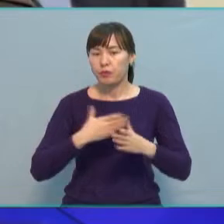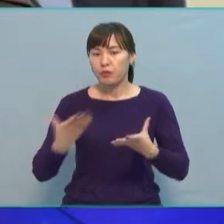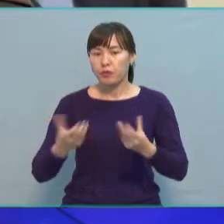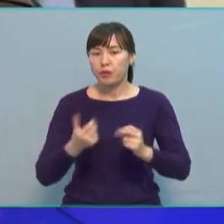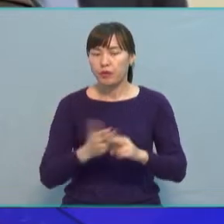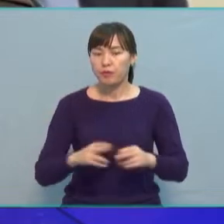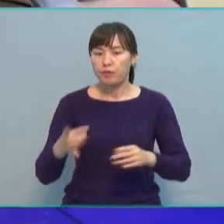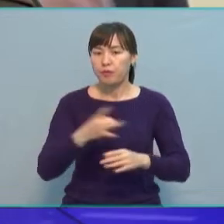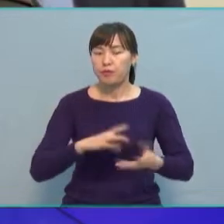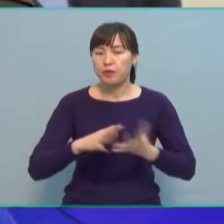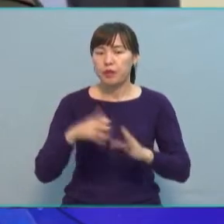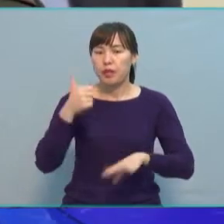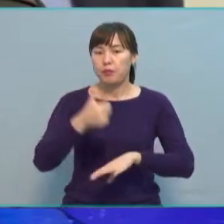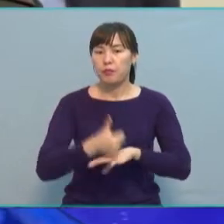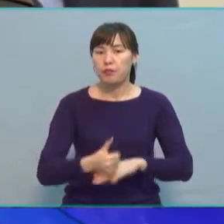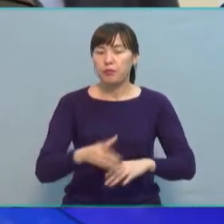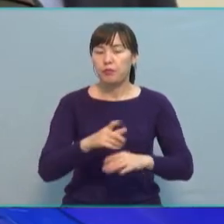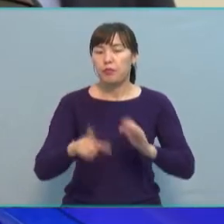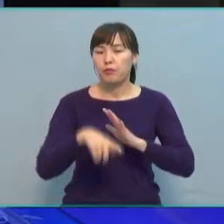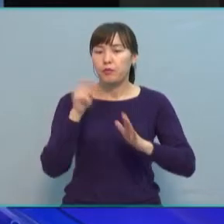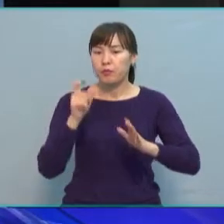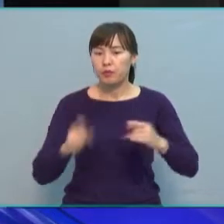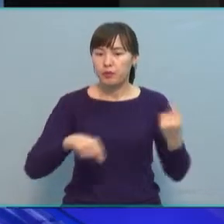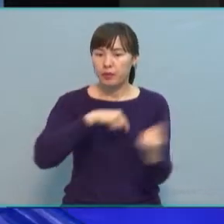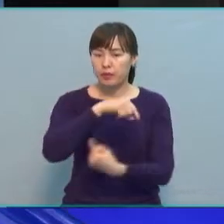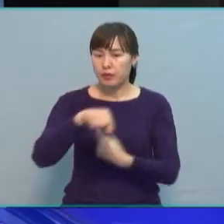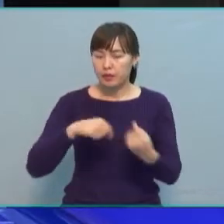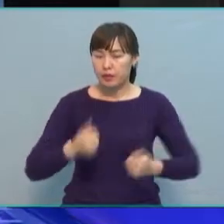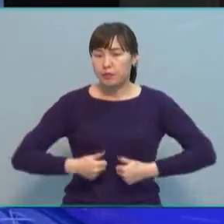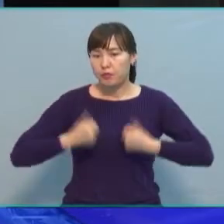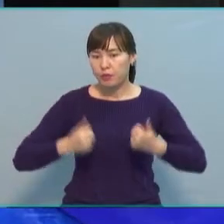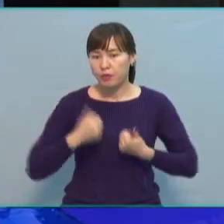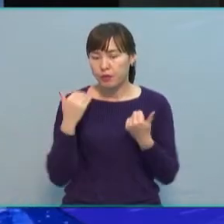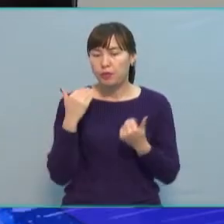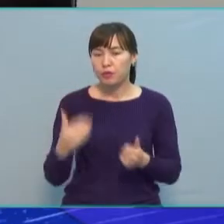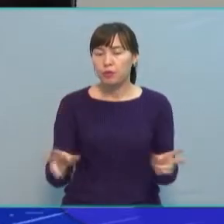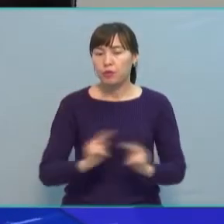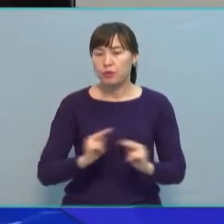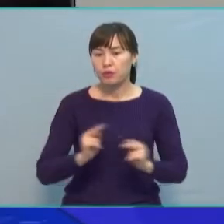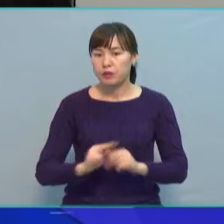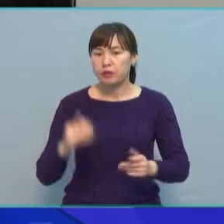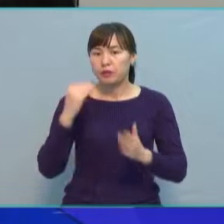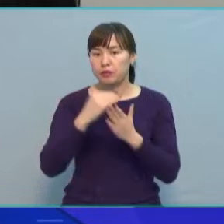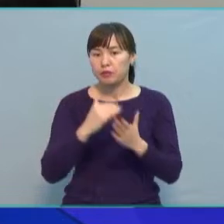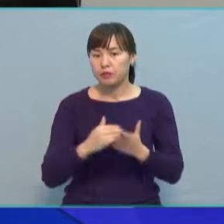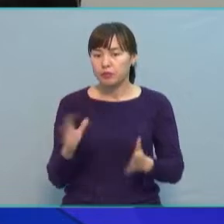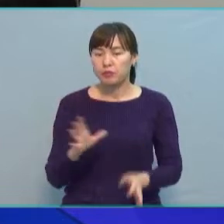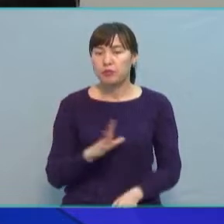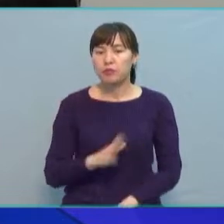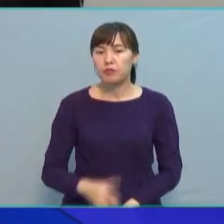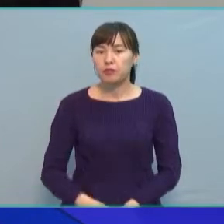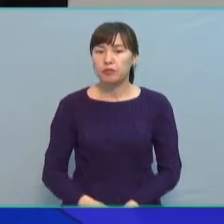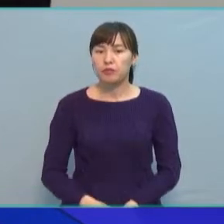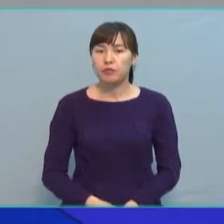алады. Ол үшін аудан, ауыл әкімдері, депутаттар мен кәсіпкерлер және белсенділер оларға тәлімгер ретінде бекітілді. Мынау